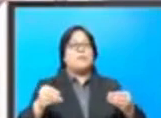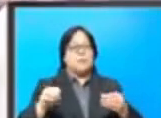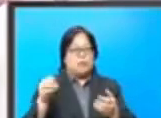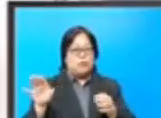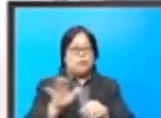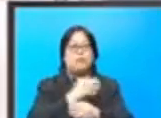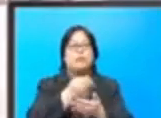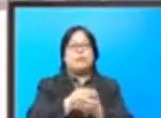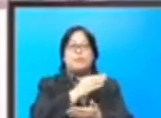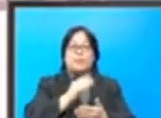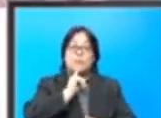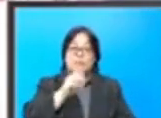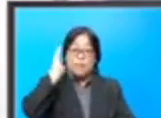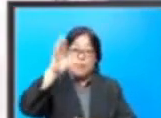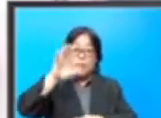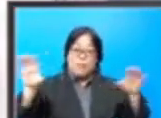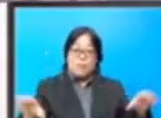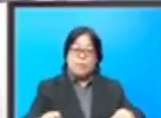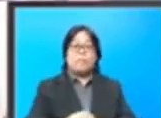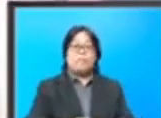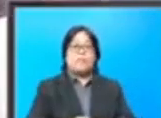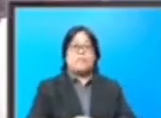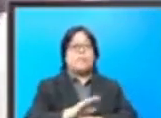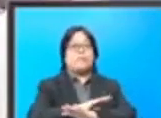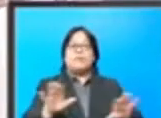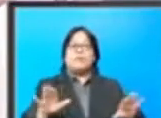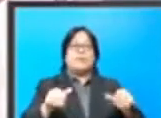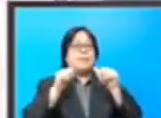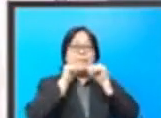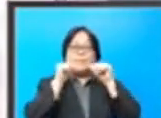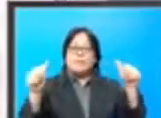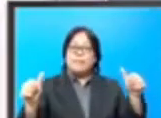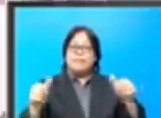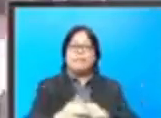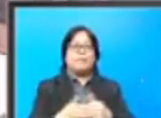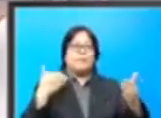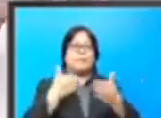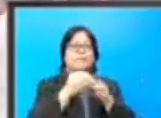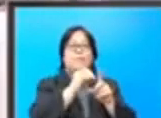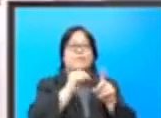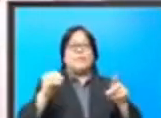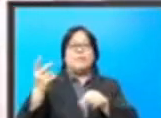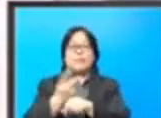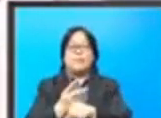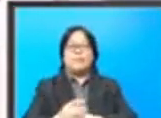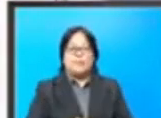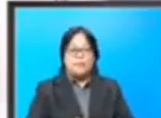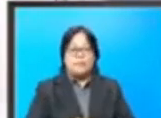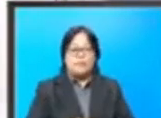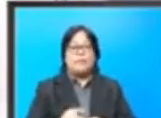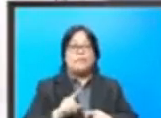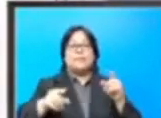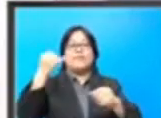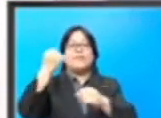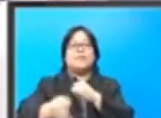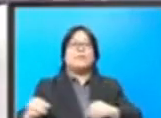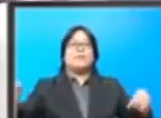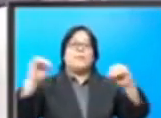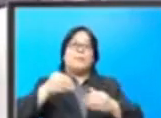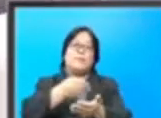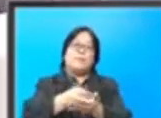mencukupi dan pasti dilaksanakan jangan main Hai sampai 100 sekali tetapi akhirnya